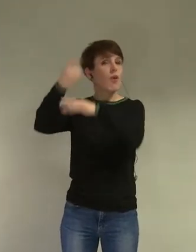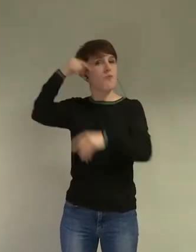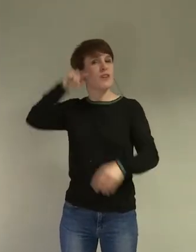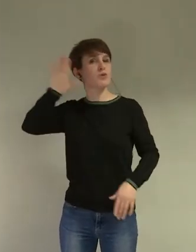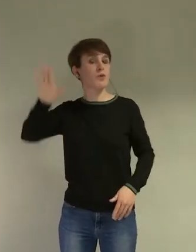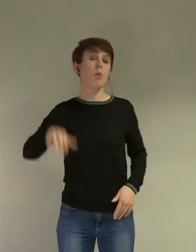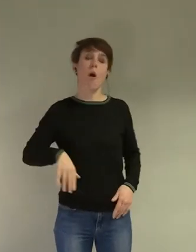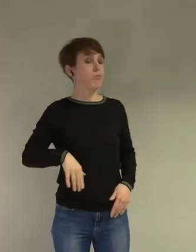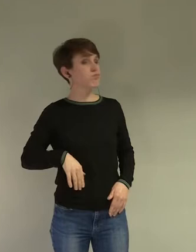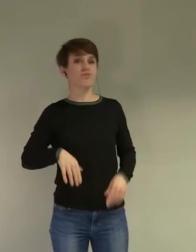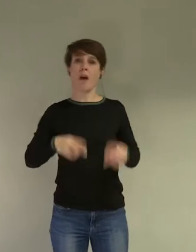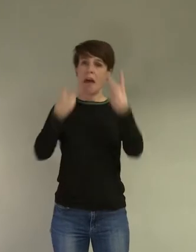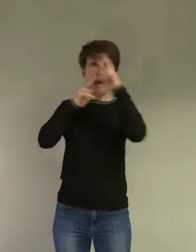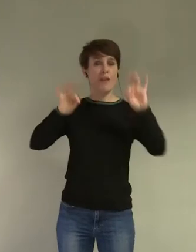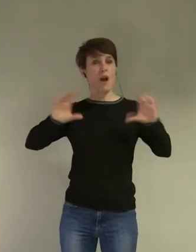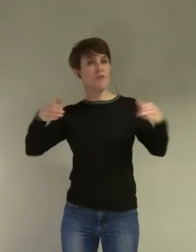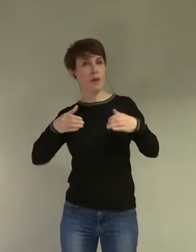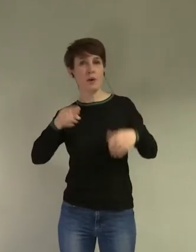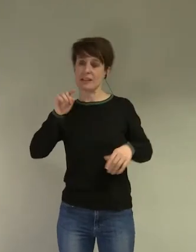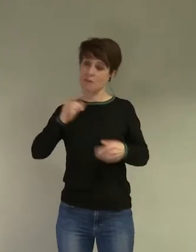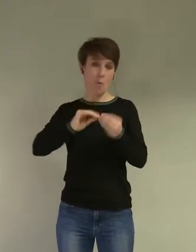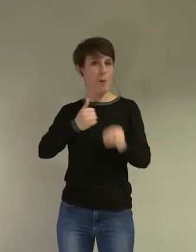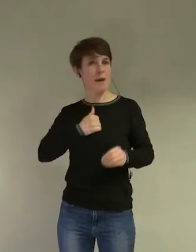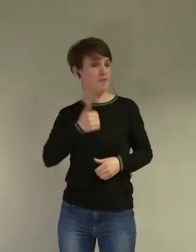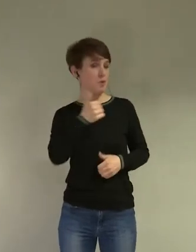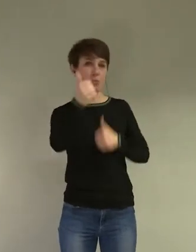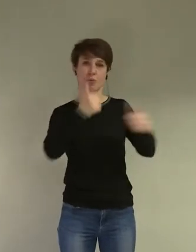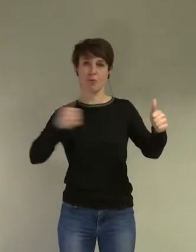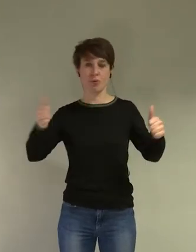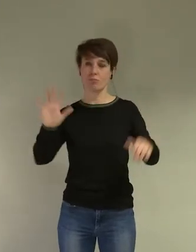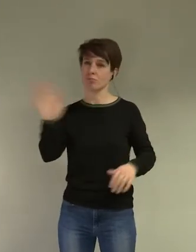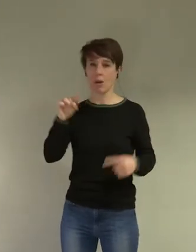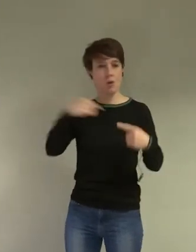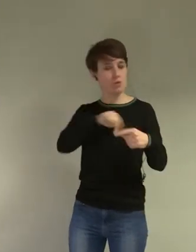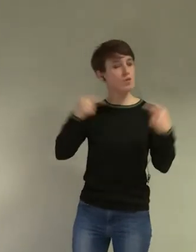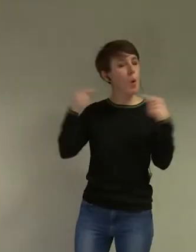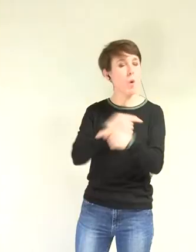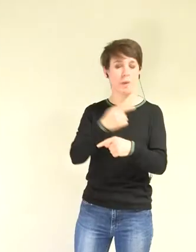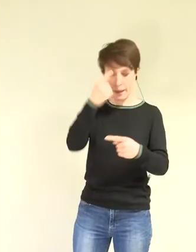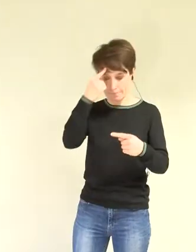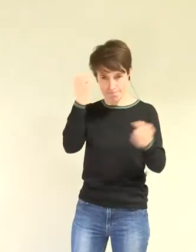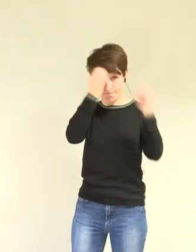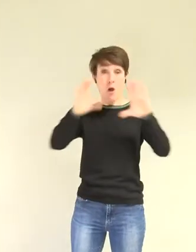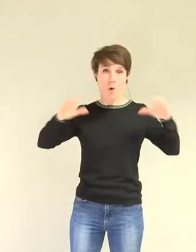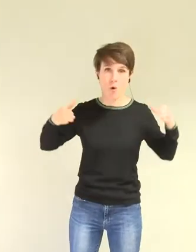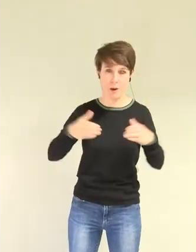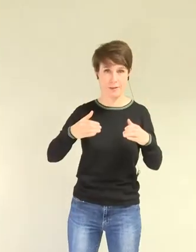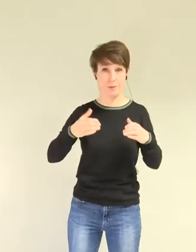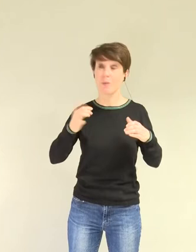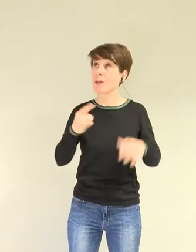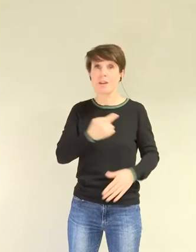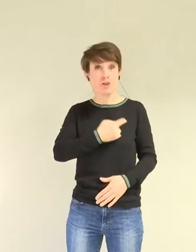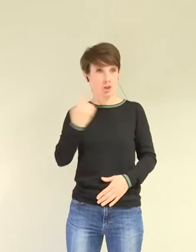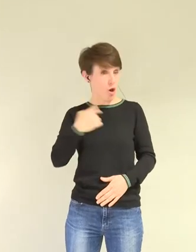collectif des équipes des règles des services publics nous sommes déterminés mais seuls nous ne pourrons pas tout